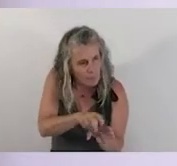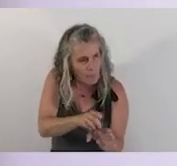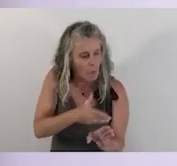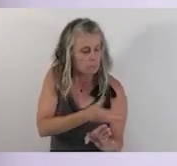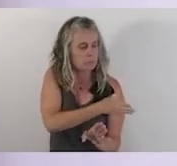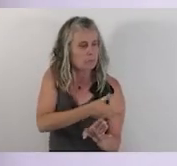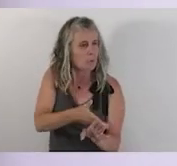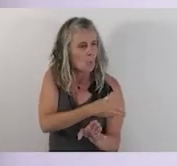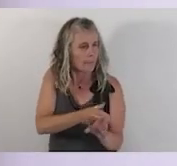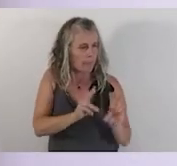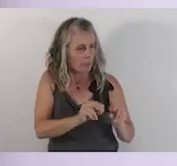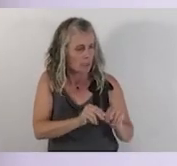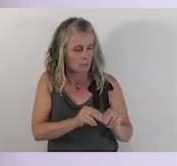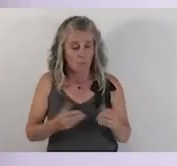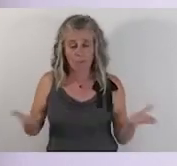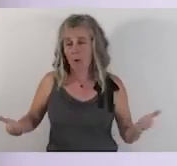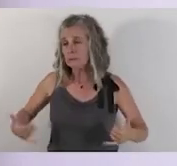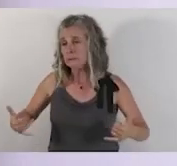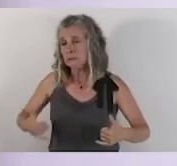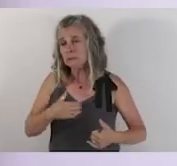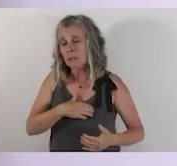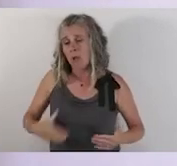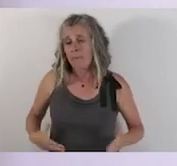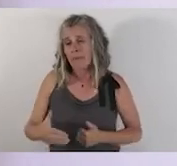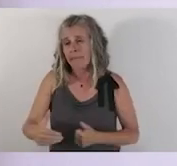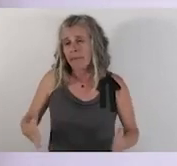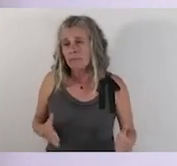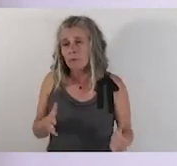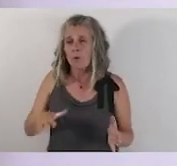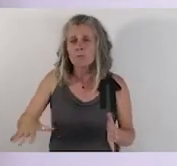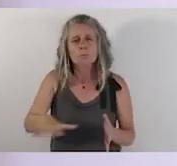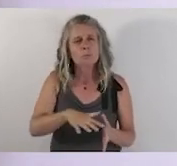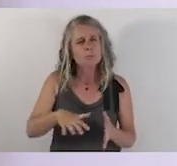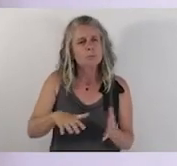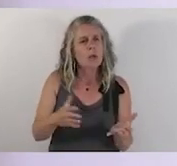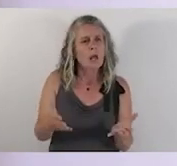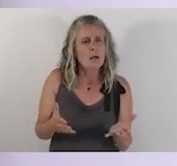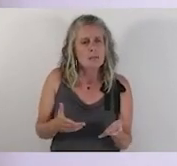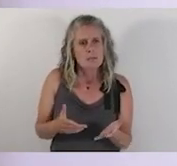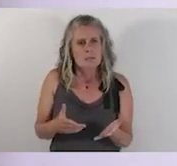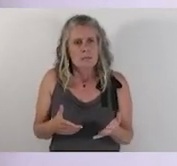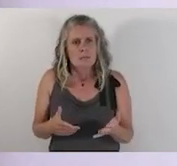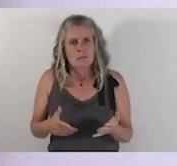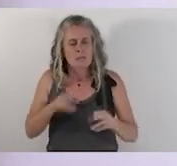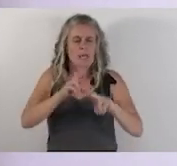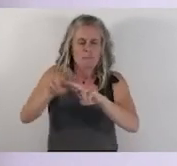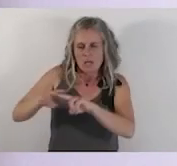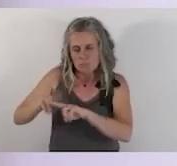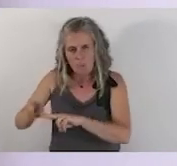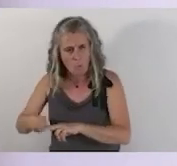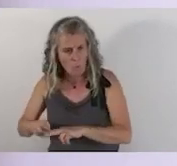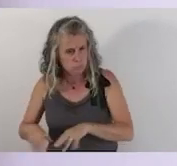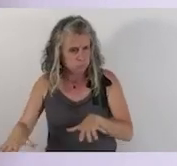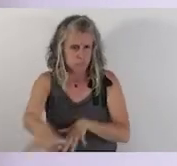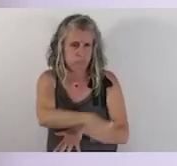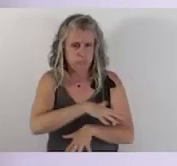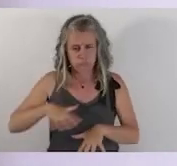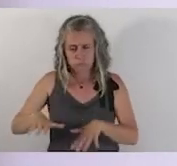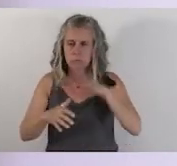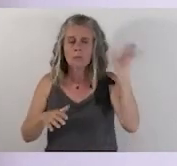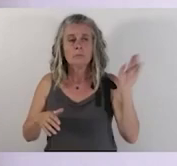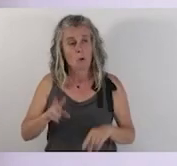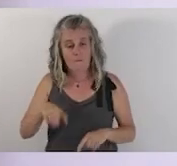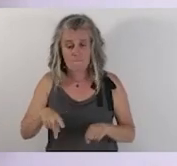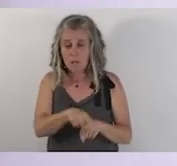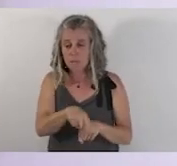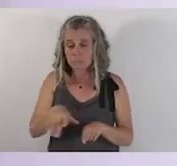Marseille, la mairie de secteur, on a largement rénové et réformé notre politique scolaire depuis 3 ans. À la rentrée, d'ailleurs, chaque enfant a un kit scolaire. Les ATSEM